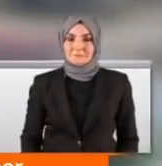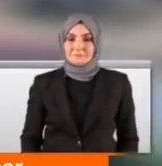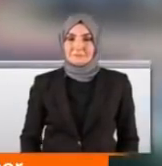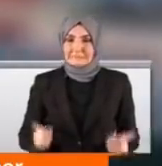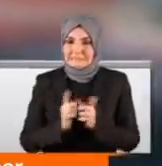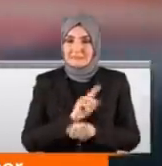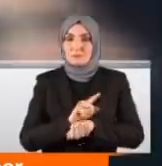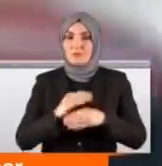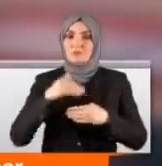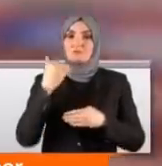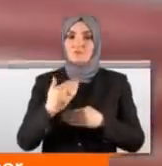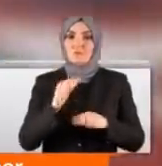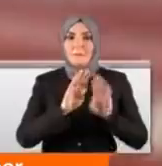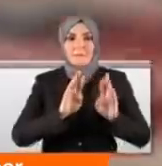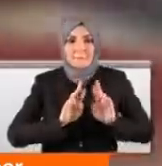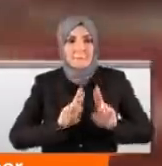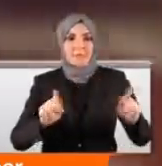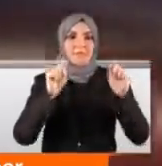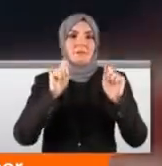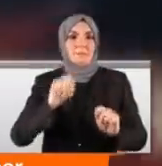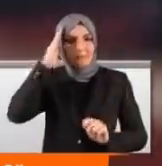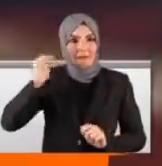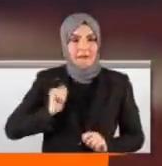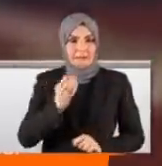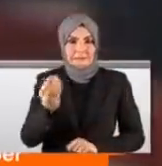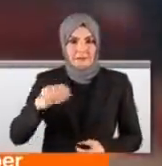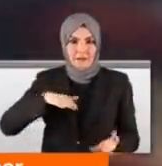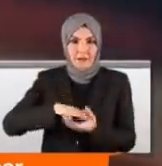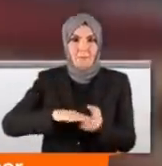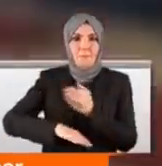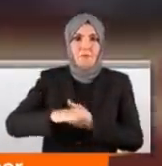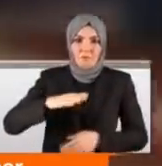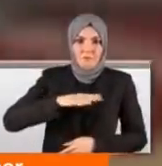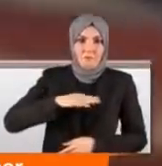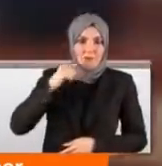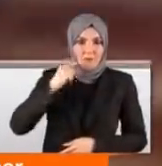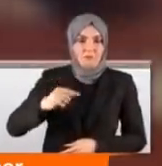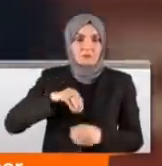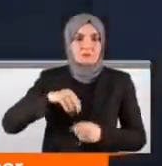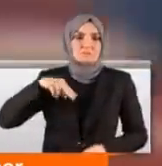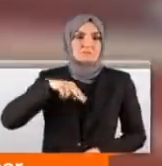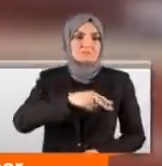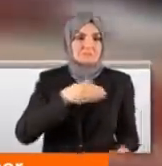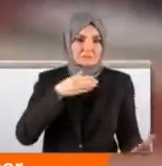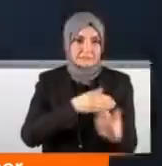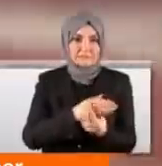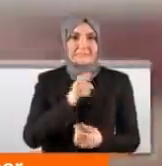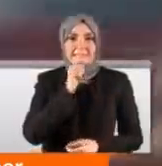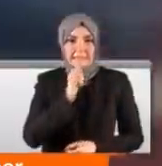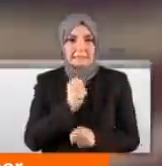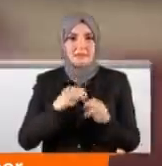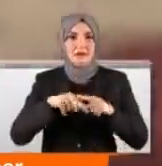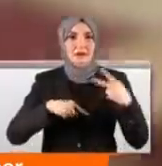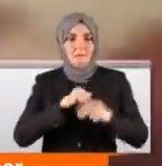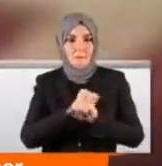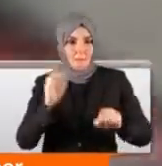çok kısa süre sonra kapıyı kıran İsrail askerleri postalları ile içeri girdi önce ses ve gaz bombaları atıldı sonra plastik mermi